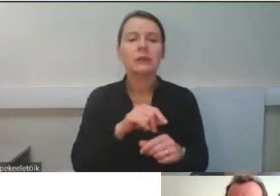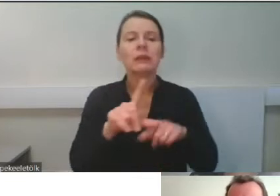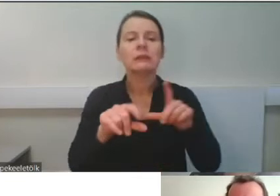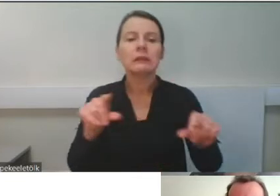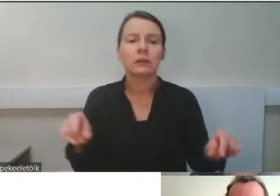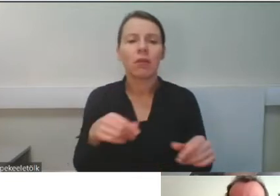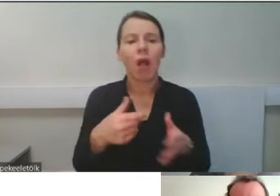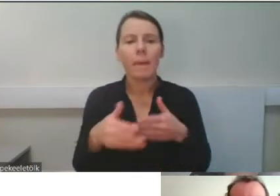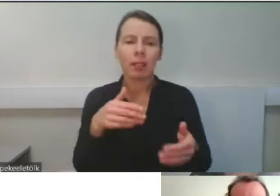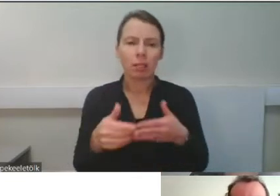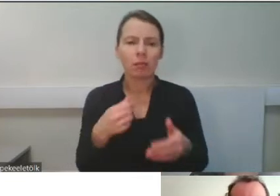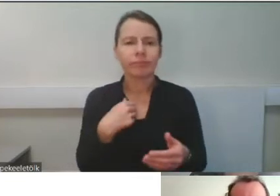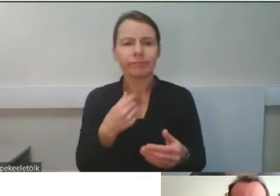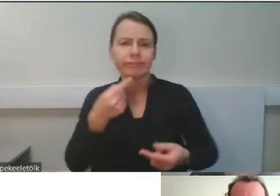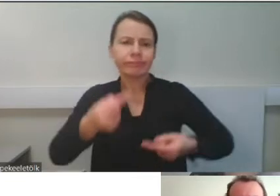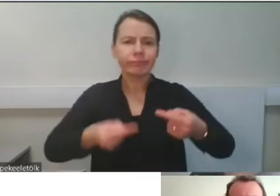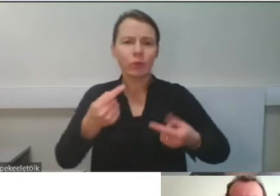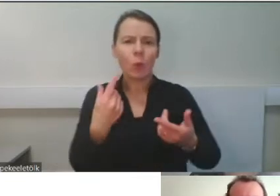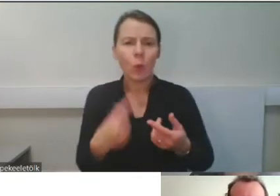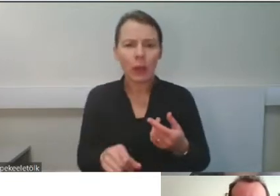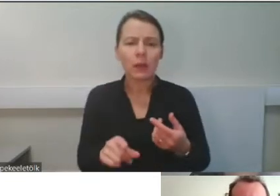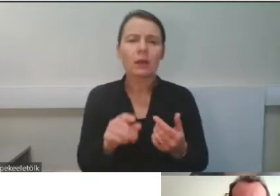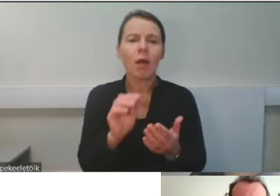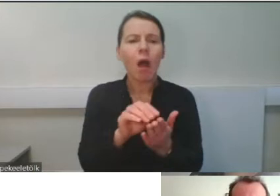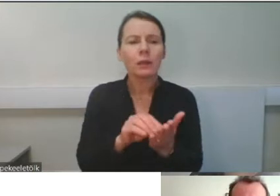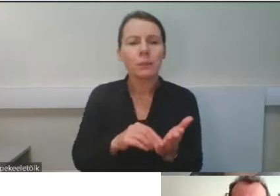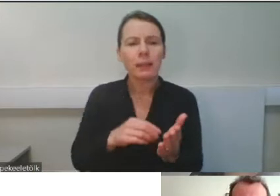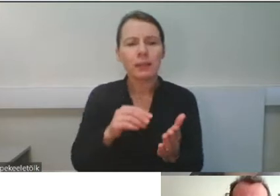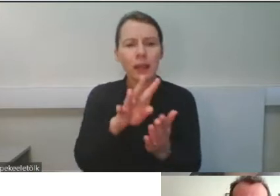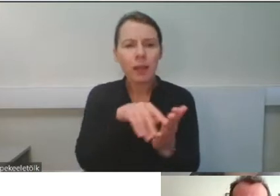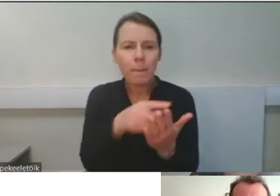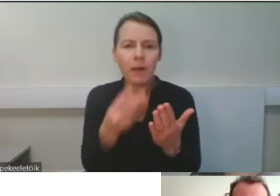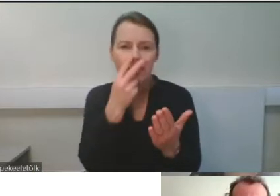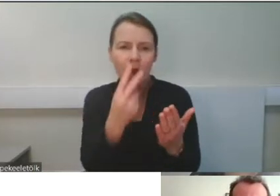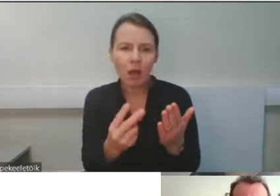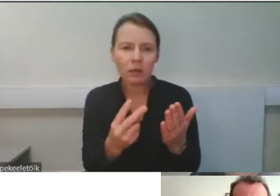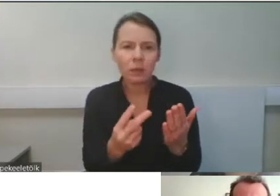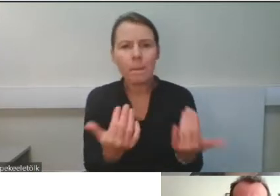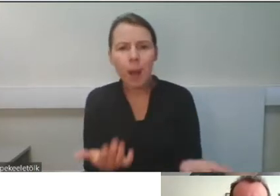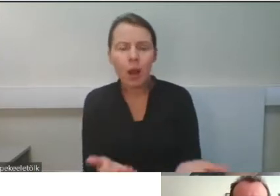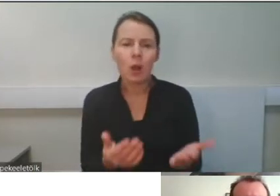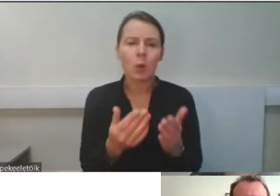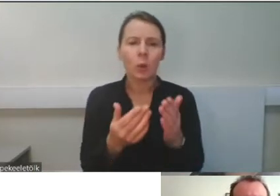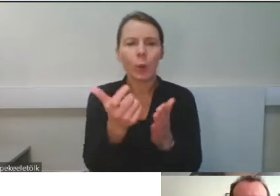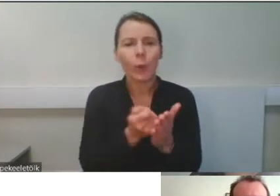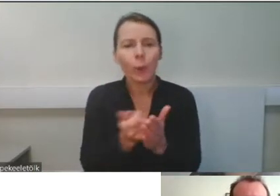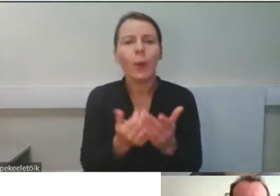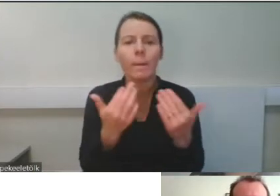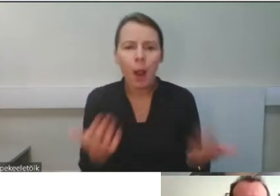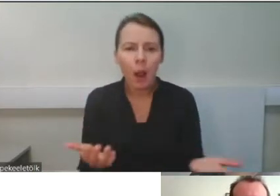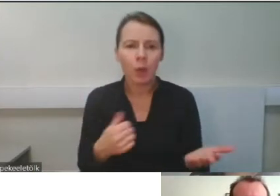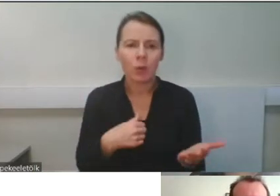statistikatöö, pealkirjaga siis puuetega inimeste lõimumine. Ja selle eesmärgina sai too aeg kokku